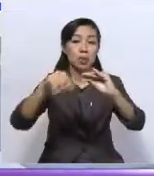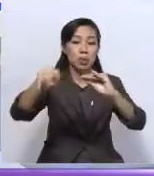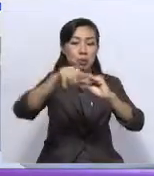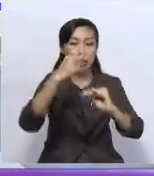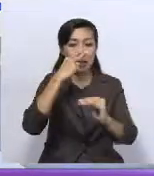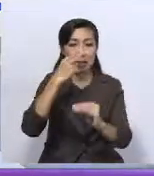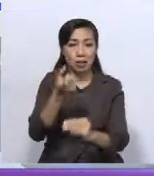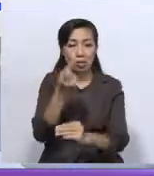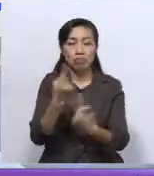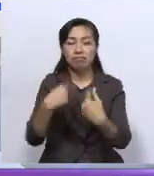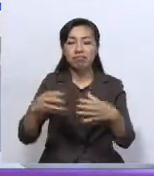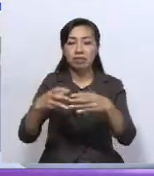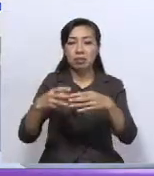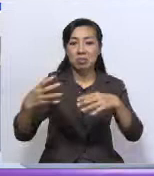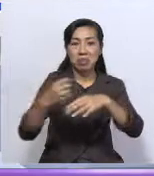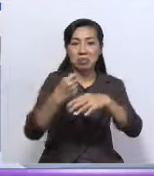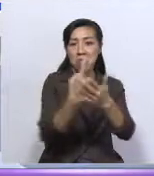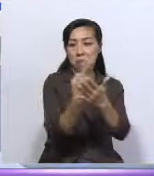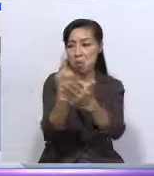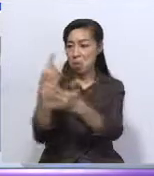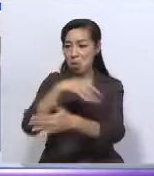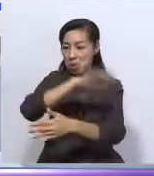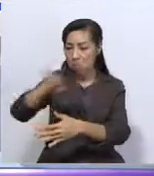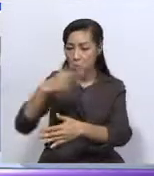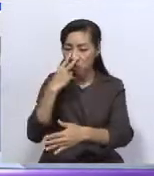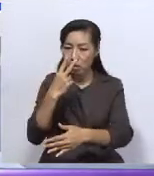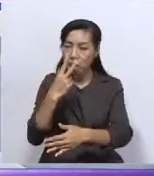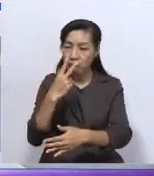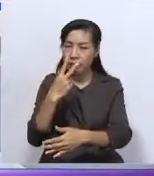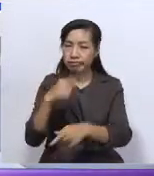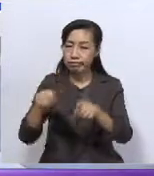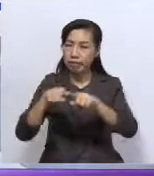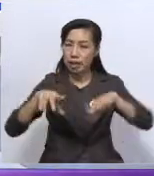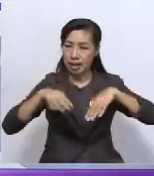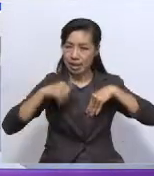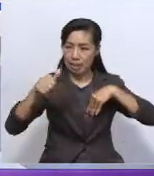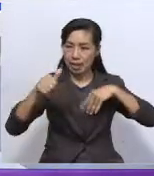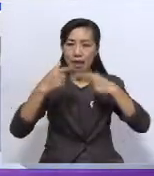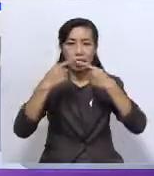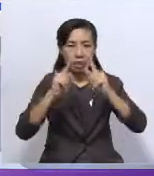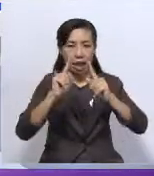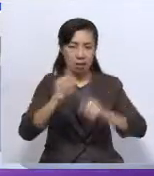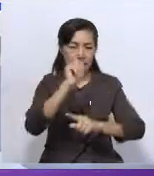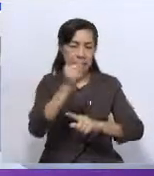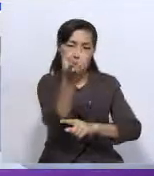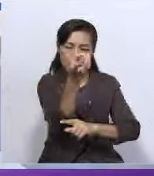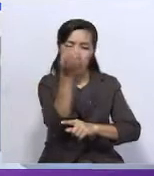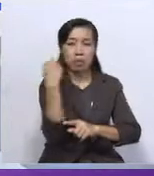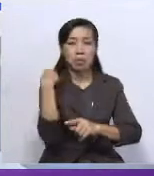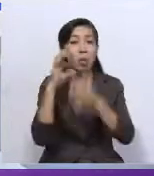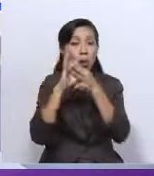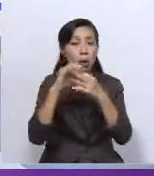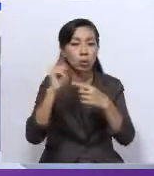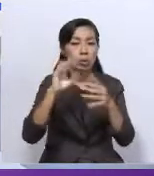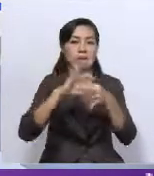ยค่ะ ก็แกนำนะครับพรรคใหญ่ทั้งหมดเนี่ยก็ดูแล้วเหมือนจะตอบรับแต่ว่ายังมีข้อกังวลอยู่บ้างโดยเฉพ